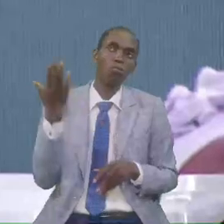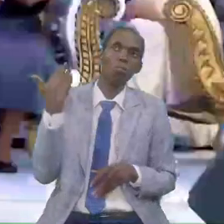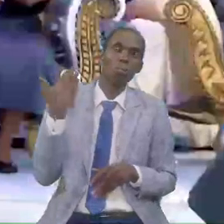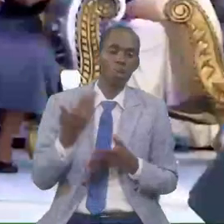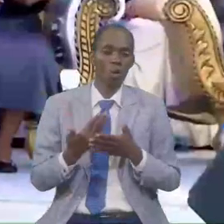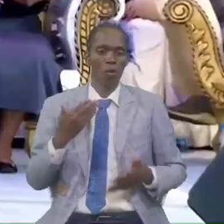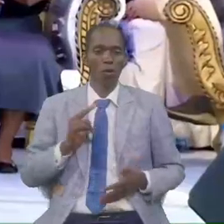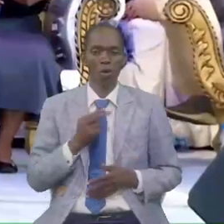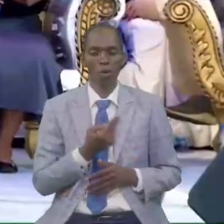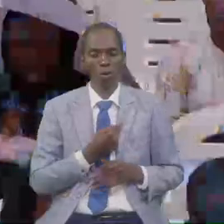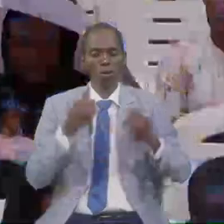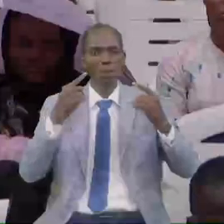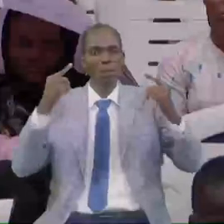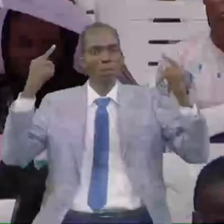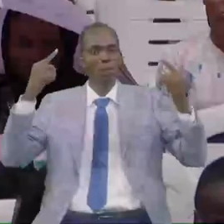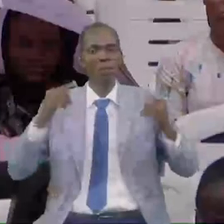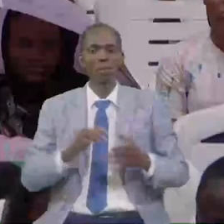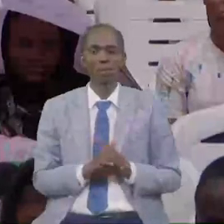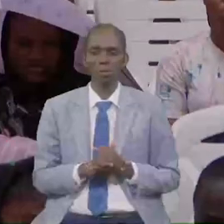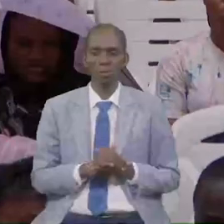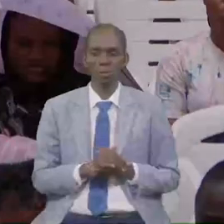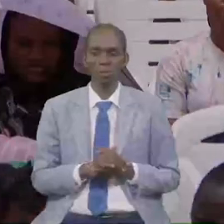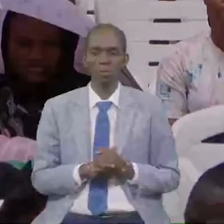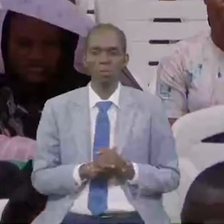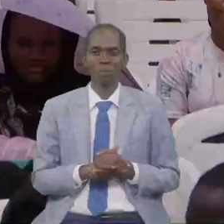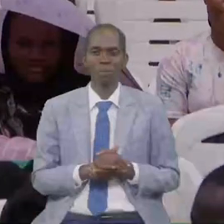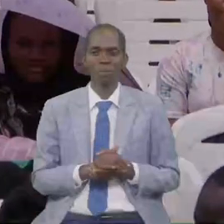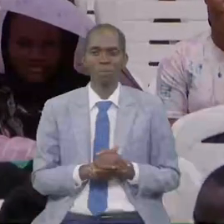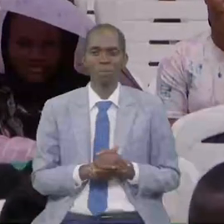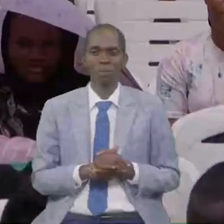Ceux qui nous ont devancés, c'est de cette manière qu'ils ont réussi.